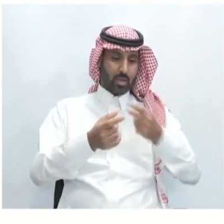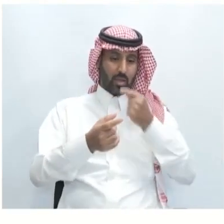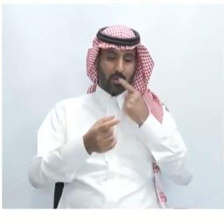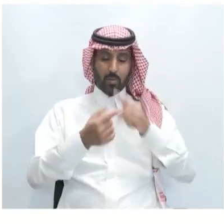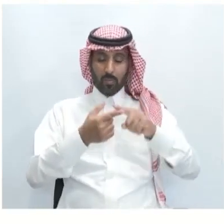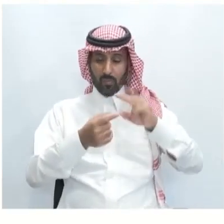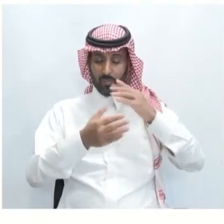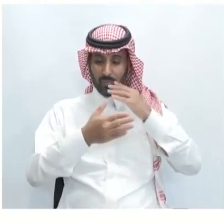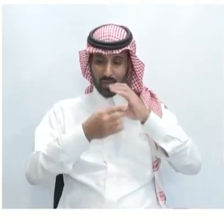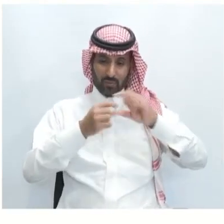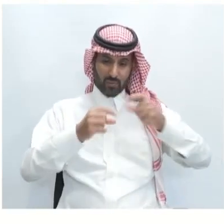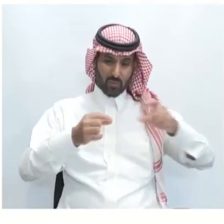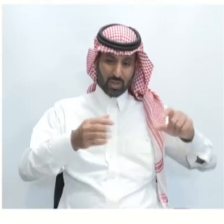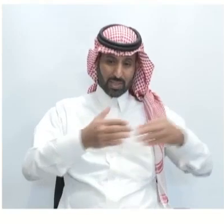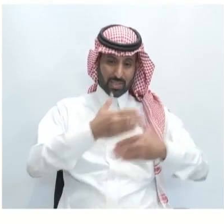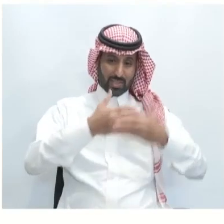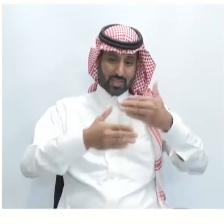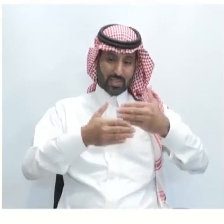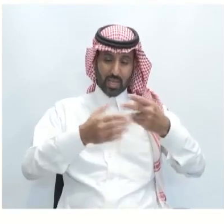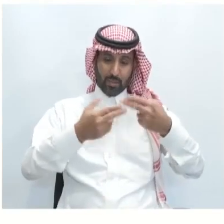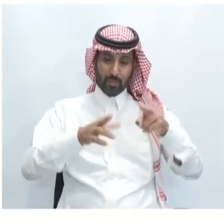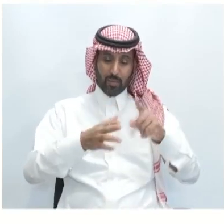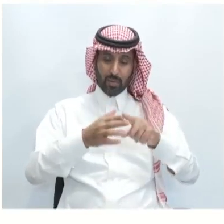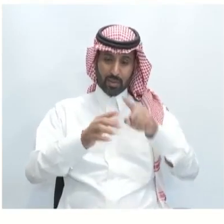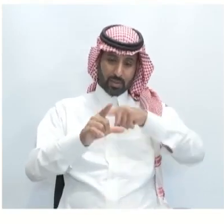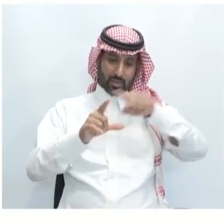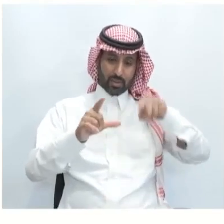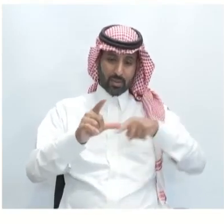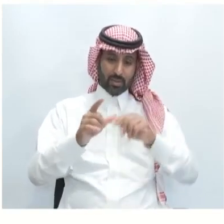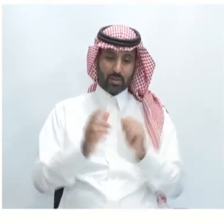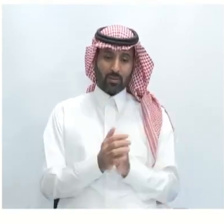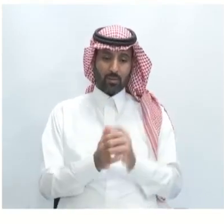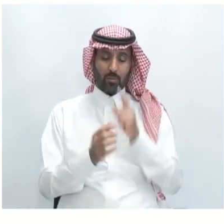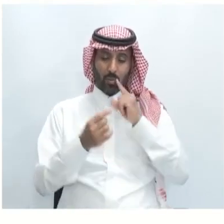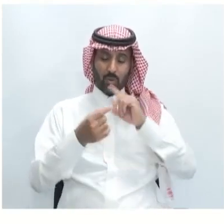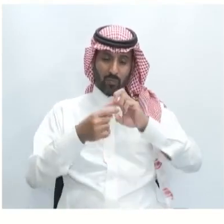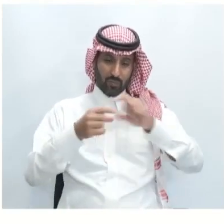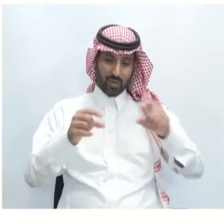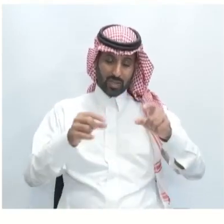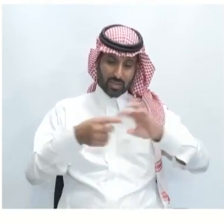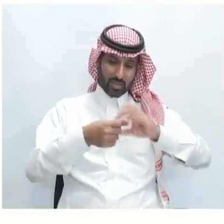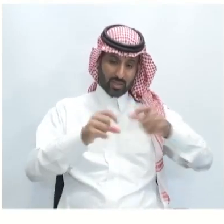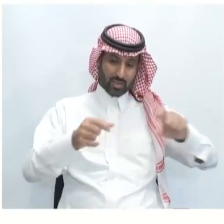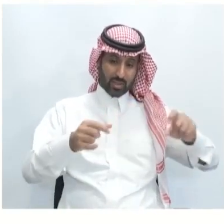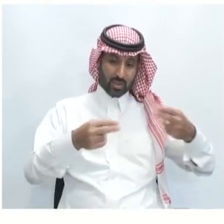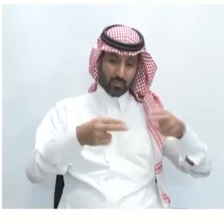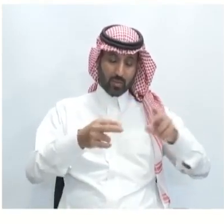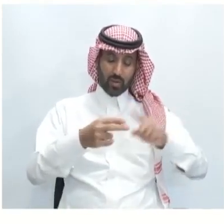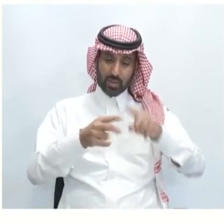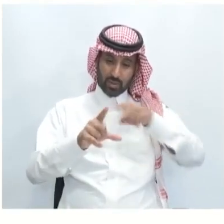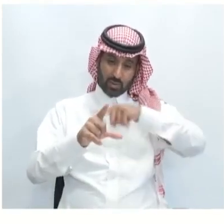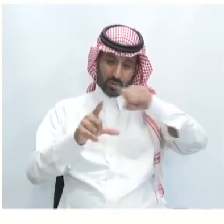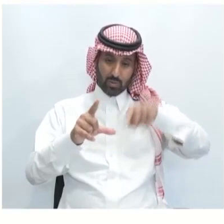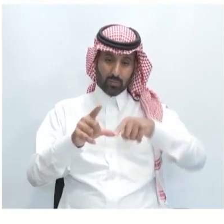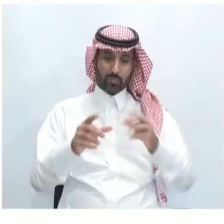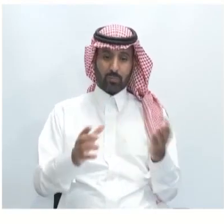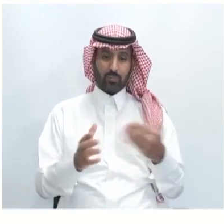تراكيب بنائيه مفتوحه السلسله والحلقيه الجواب الصحيح انها مفتوحه السلسله وايضا حلقيه